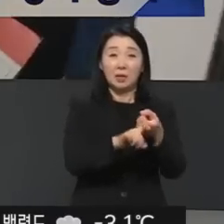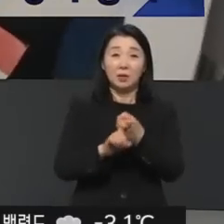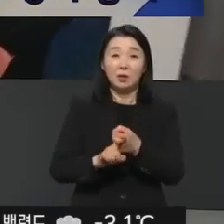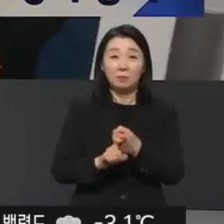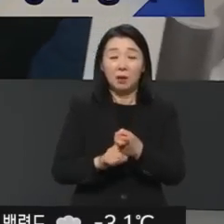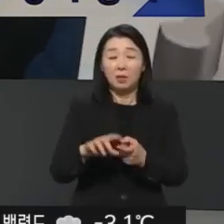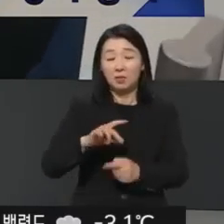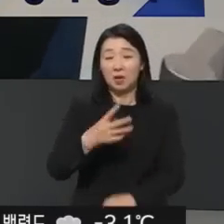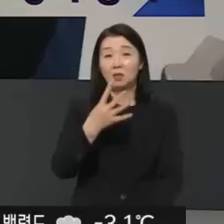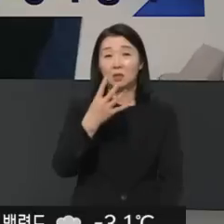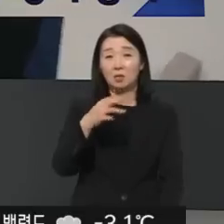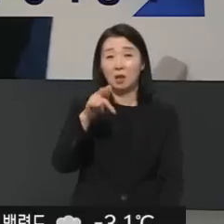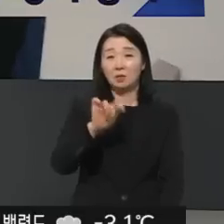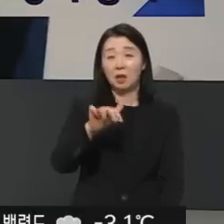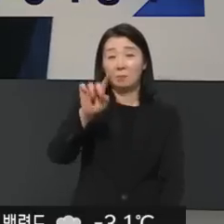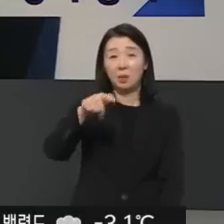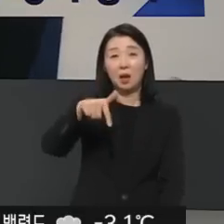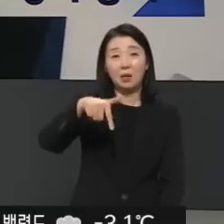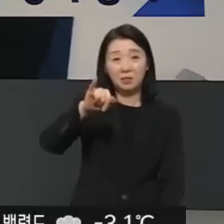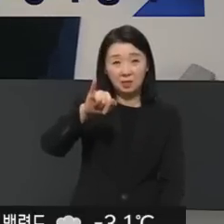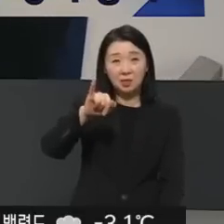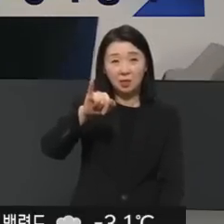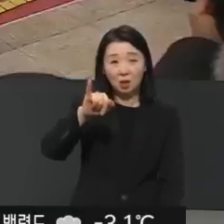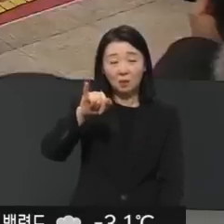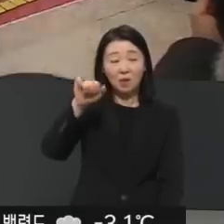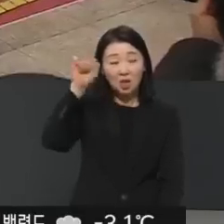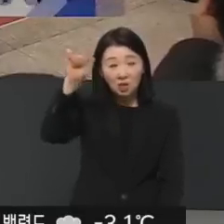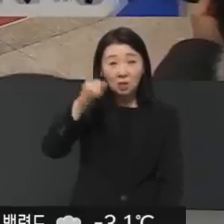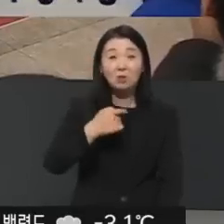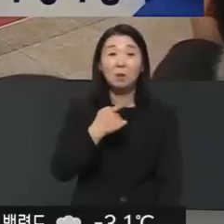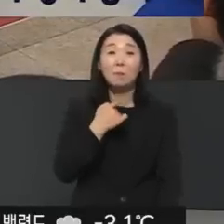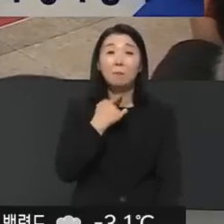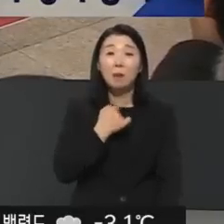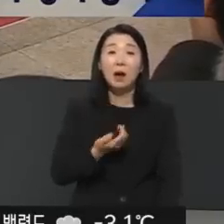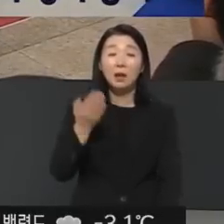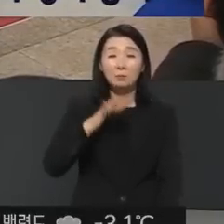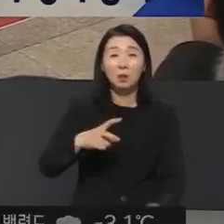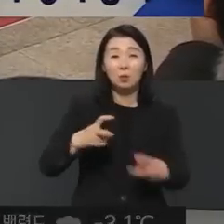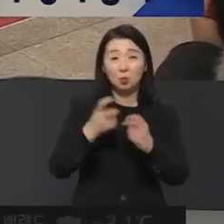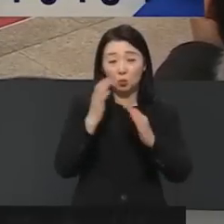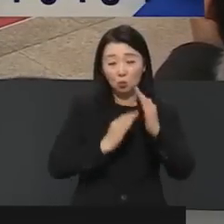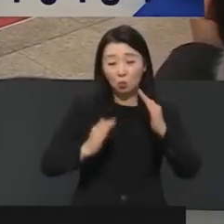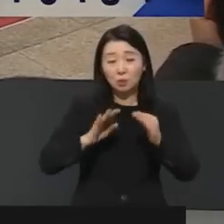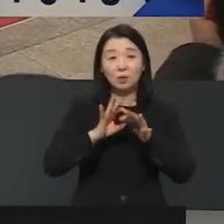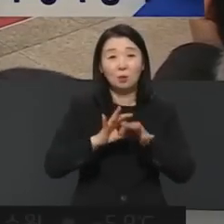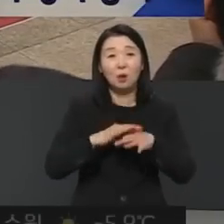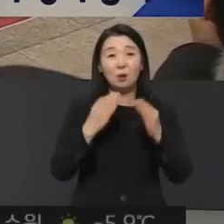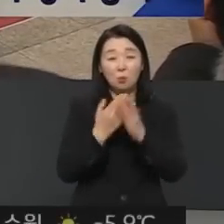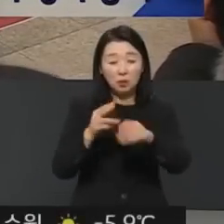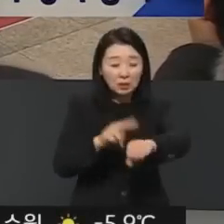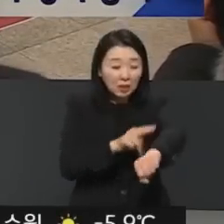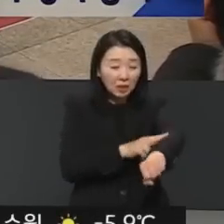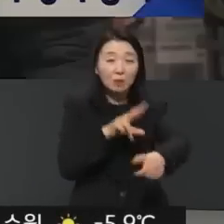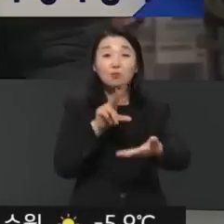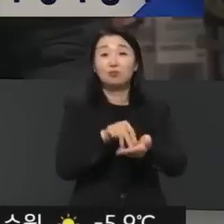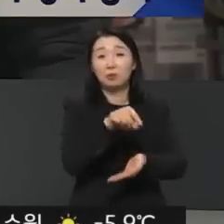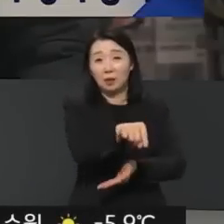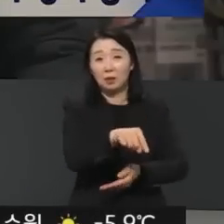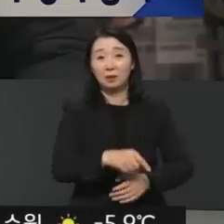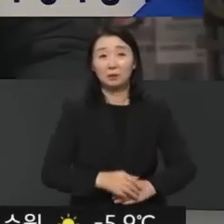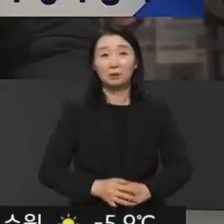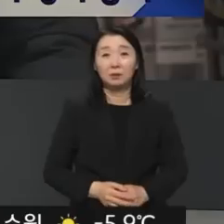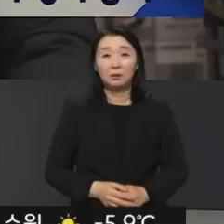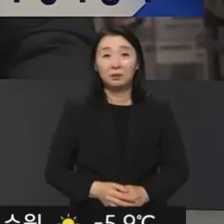삼각지역을 시작으로 선전전만 이어갔습니다. 하지만 교통공사 측은 일부 시위대가 들고 온 사다리를 문제 삼았는데요.